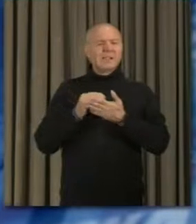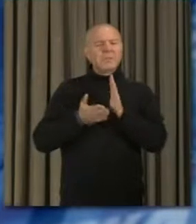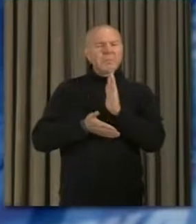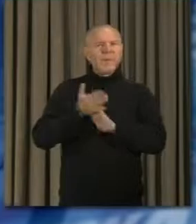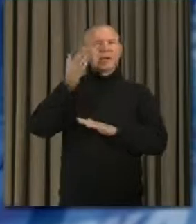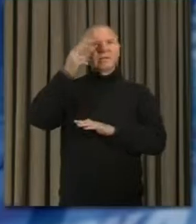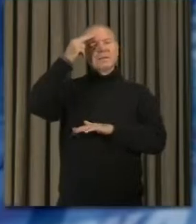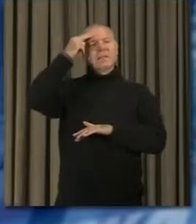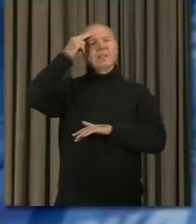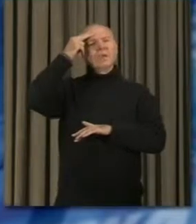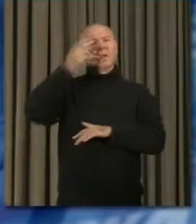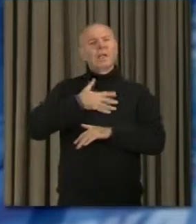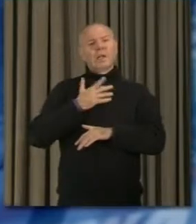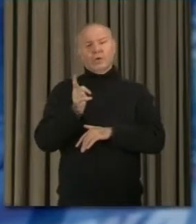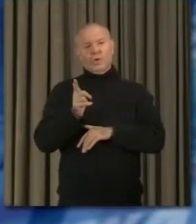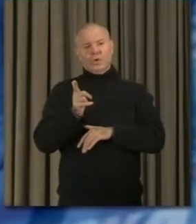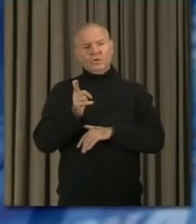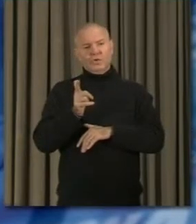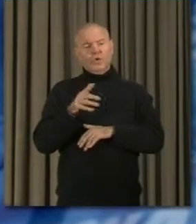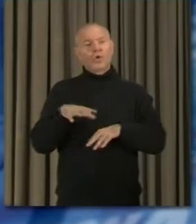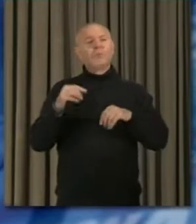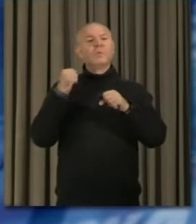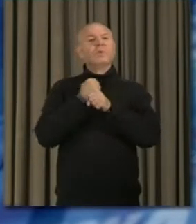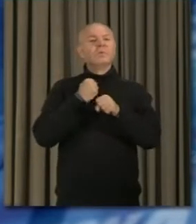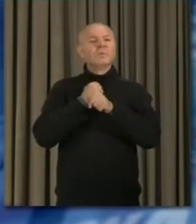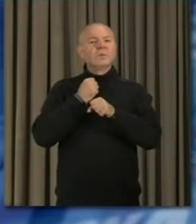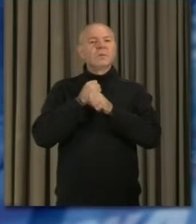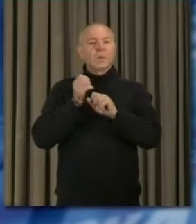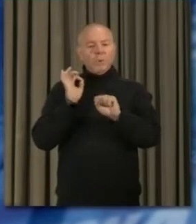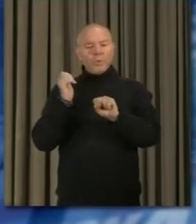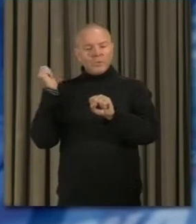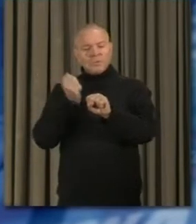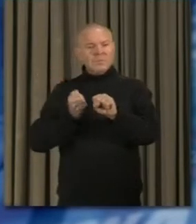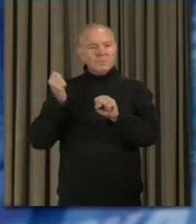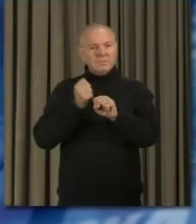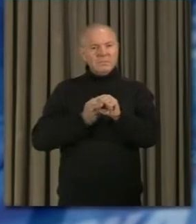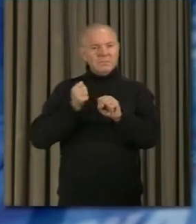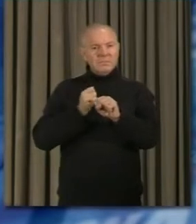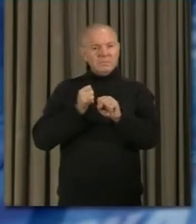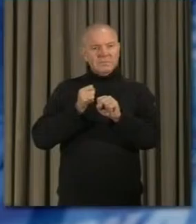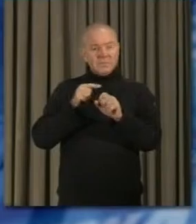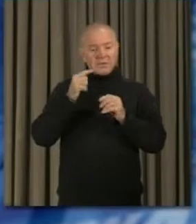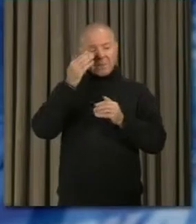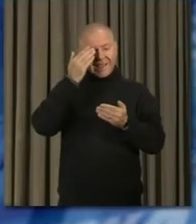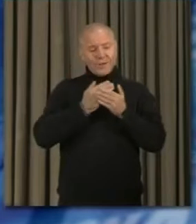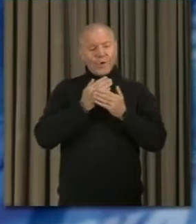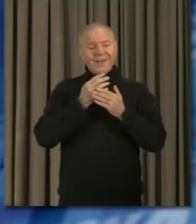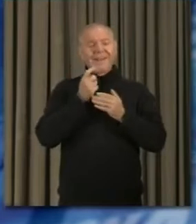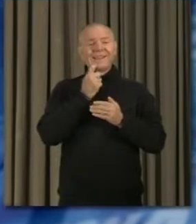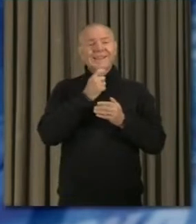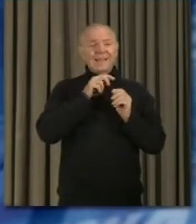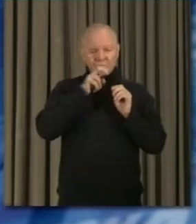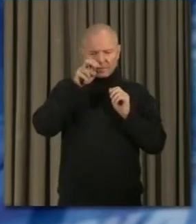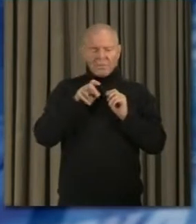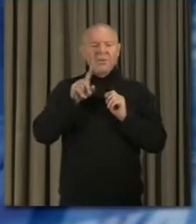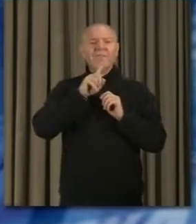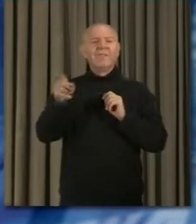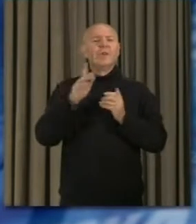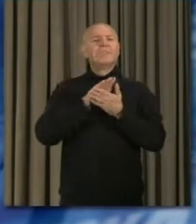da quando, a soli 12 anni, aveva iniziato a lavorare come scalpellino, viaggiando a piedi da Madonna del Sasso a San Maurizio d'Opaglio.